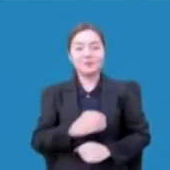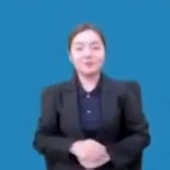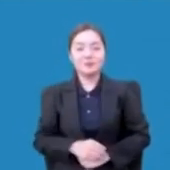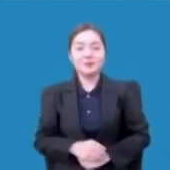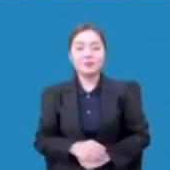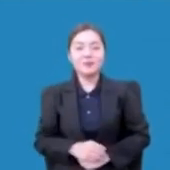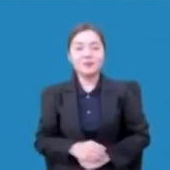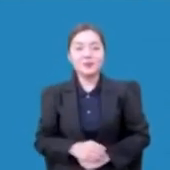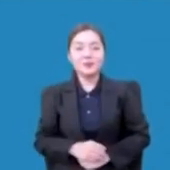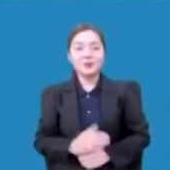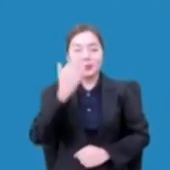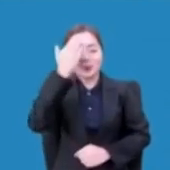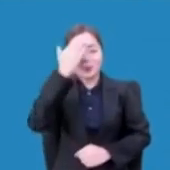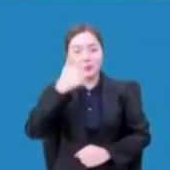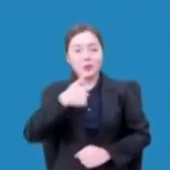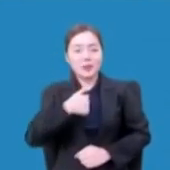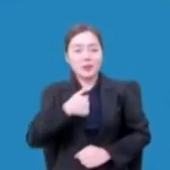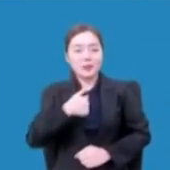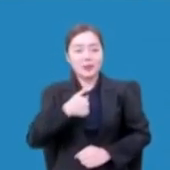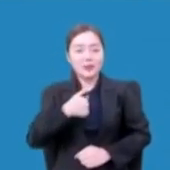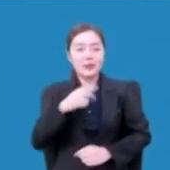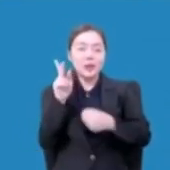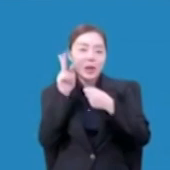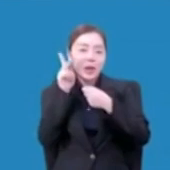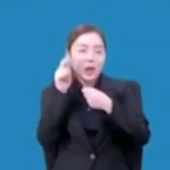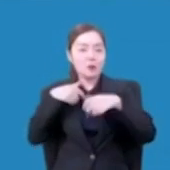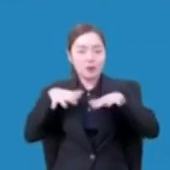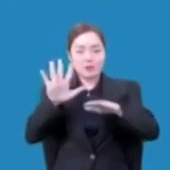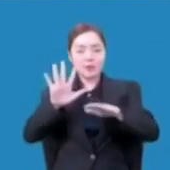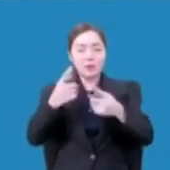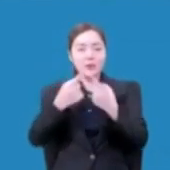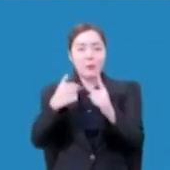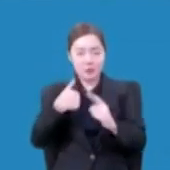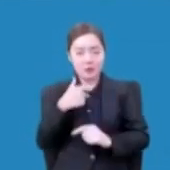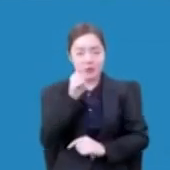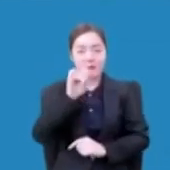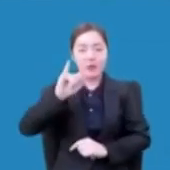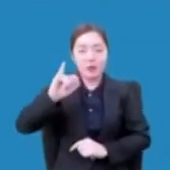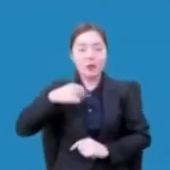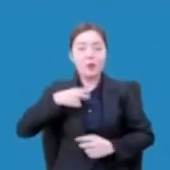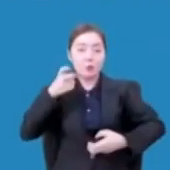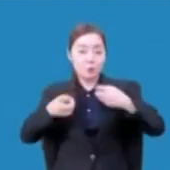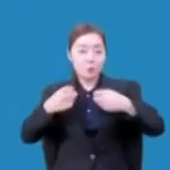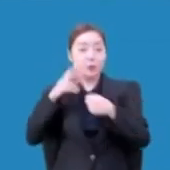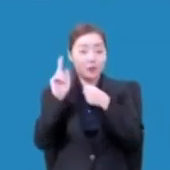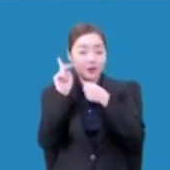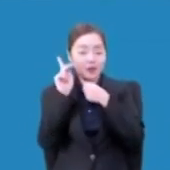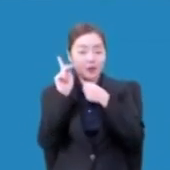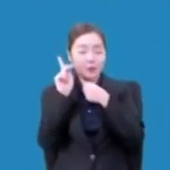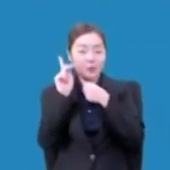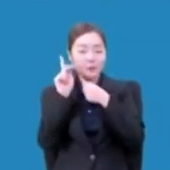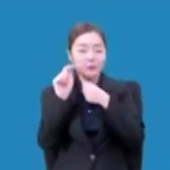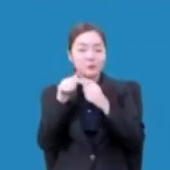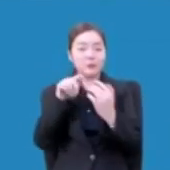พาะโมบายเจอเนาลิซึ่งเท่านั้นครับวันนี้มันคือ AI เจอเนาลิซึ่งที่จะทำให้การสื่อสาร